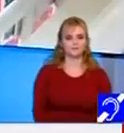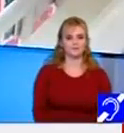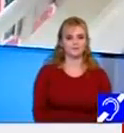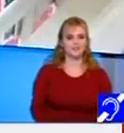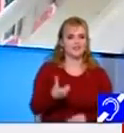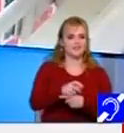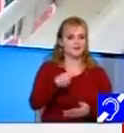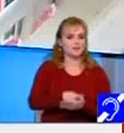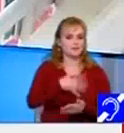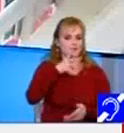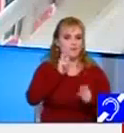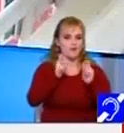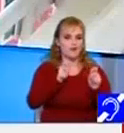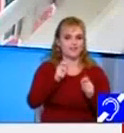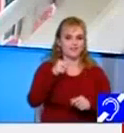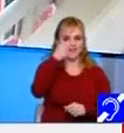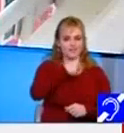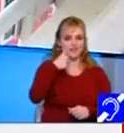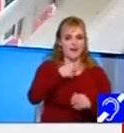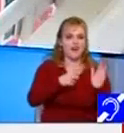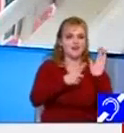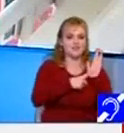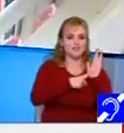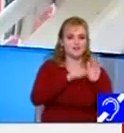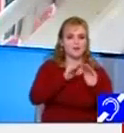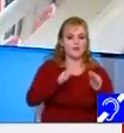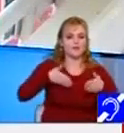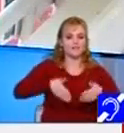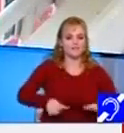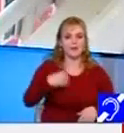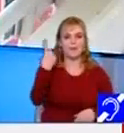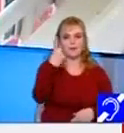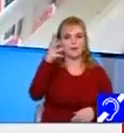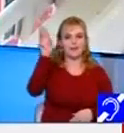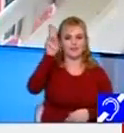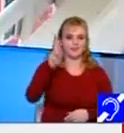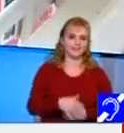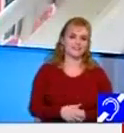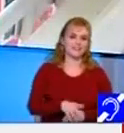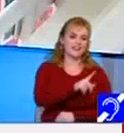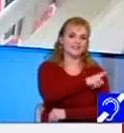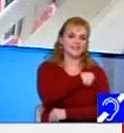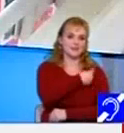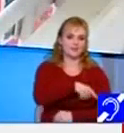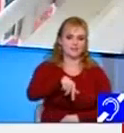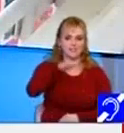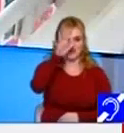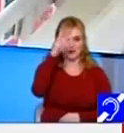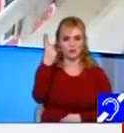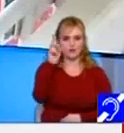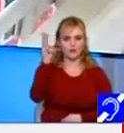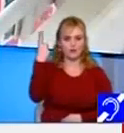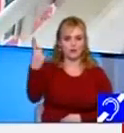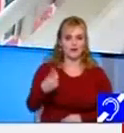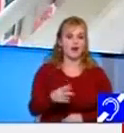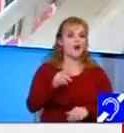Cel mai scump dar de revelion. 6 copii au venit pe lume în prima zi din an la Spitalul Clinic Municipal numărul 1 din Chișinău.